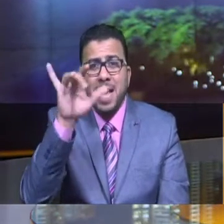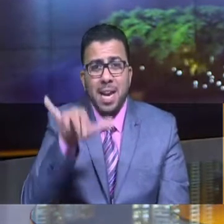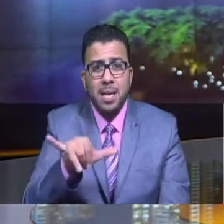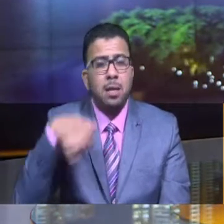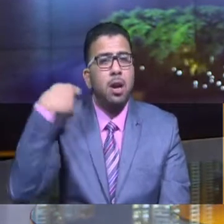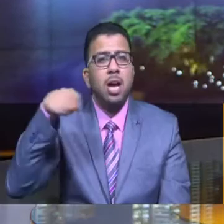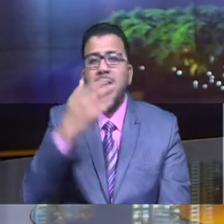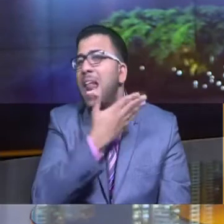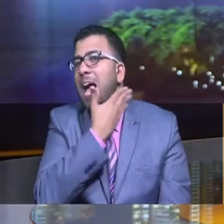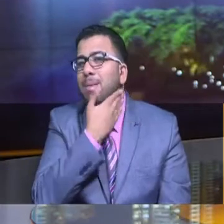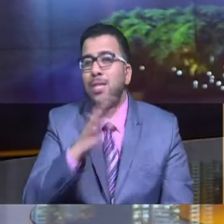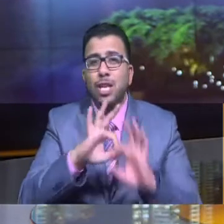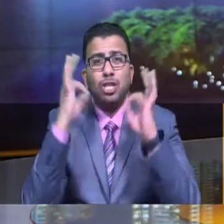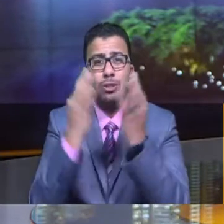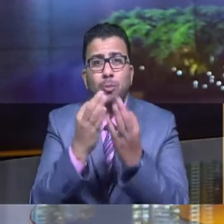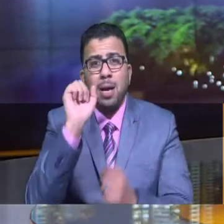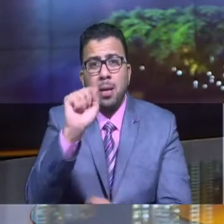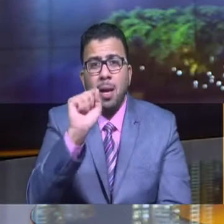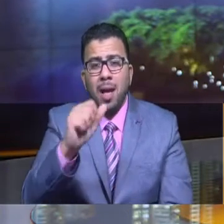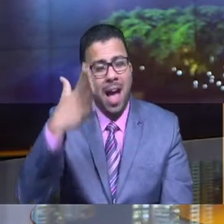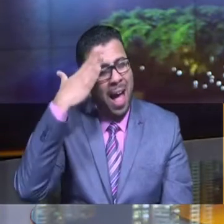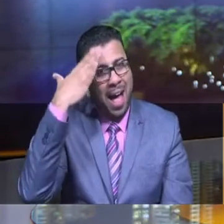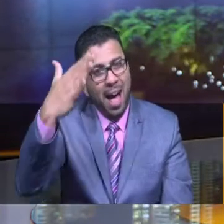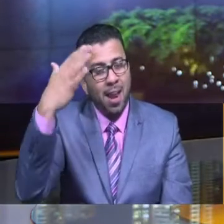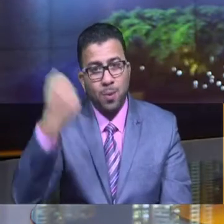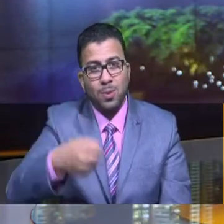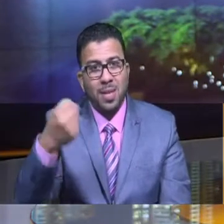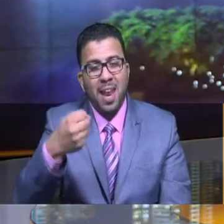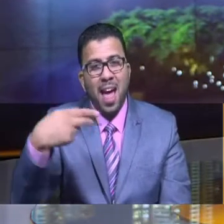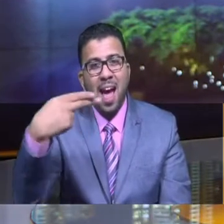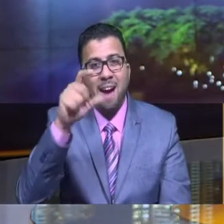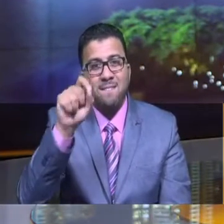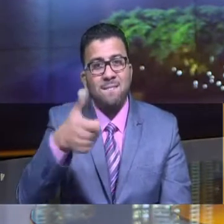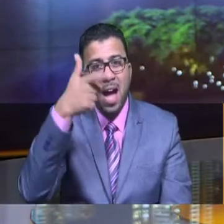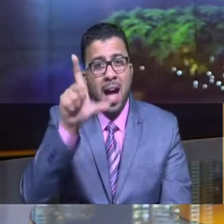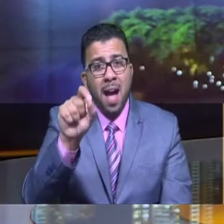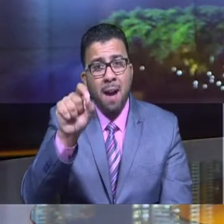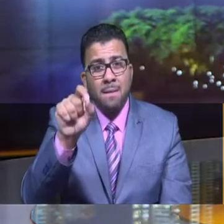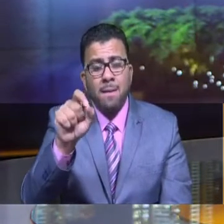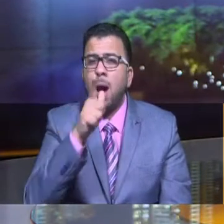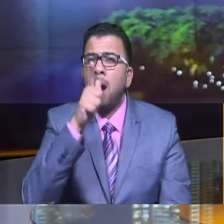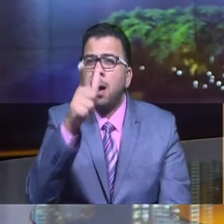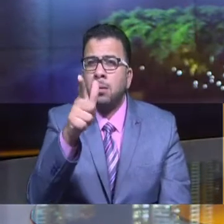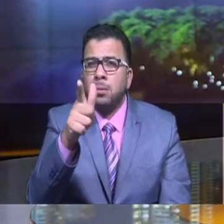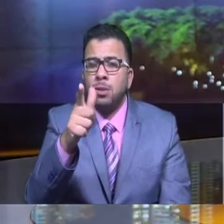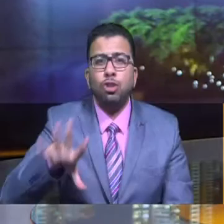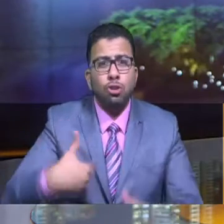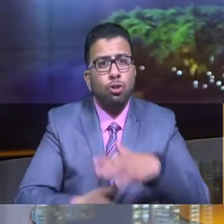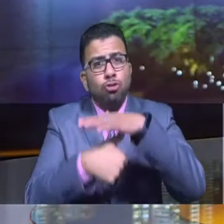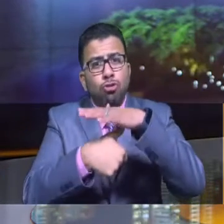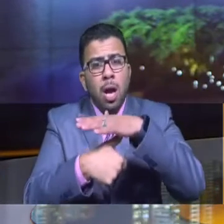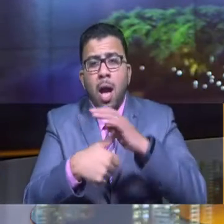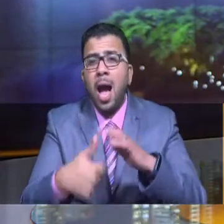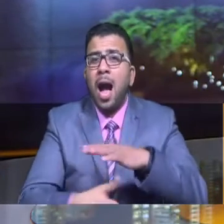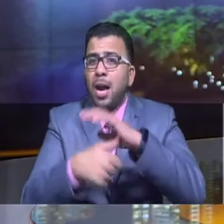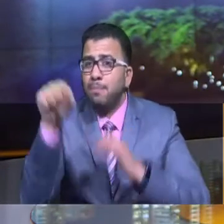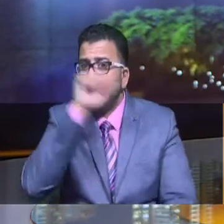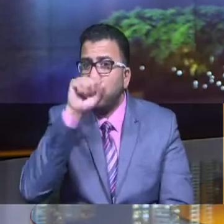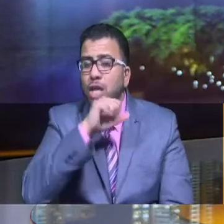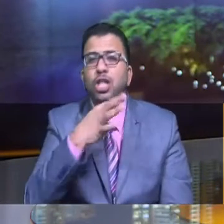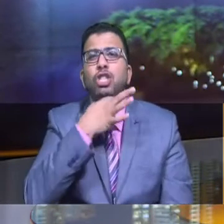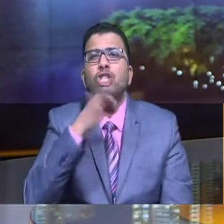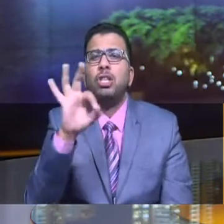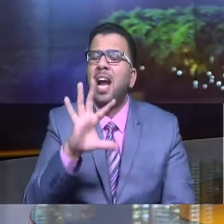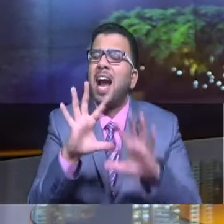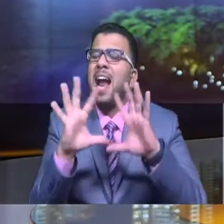دائرة الخدمات الاجتماعية في الشرقة. أهلا بك. بداية أستاذة عفاف، كيف قرأتم مبادرة صاحب السمو حاكم الشرقة